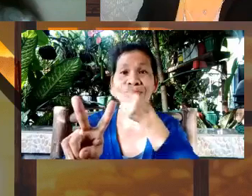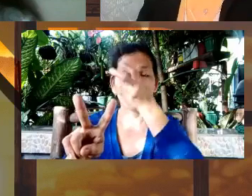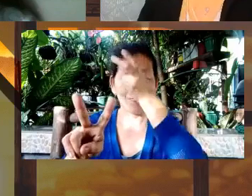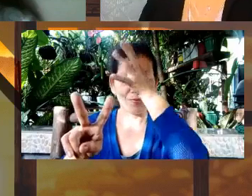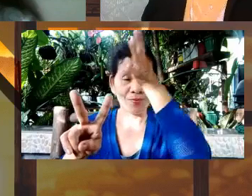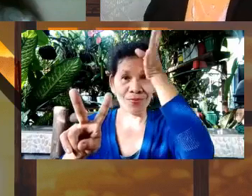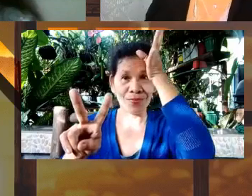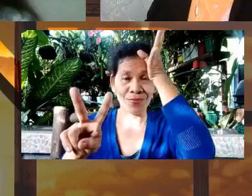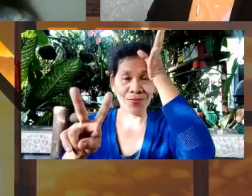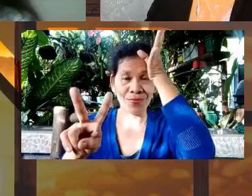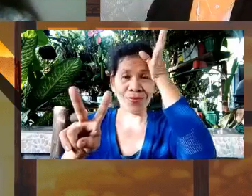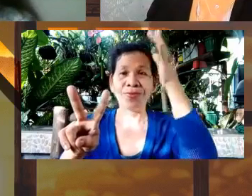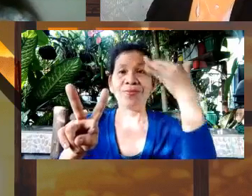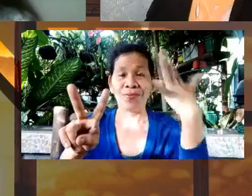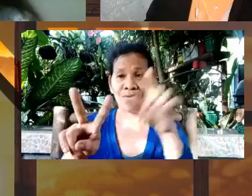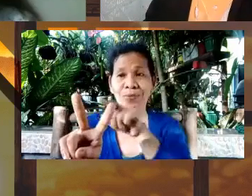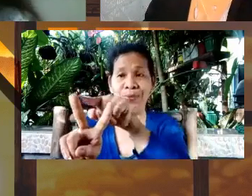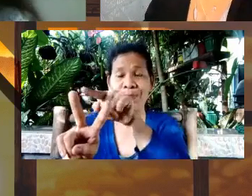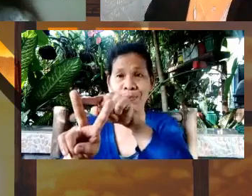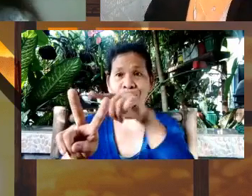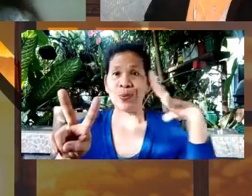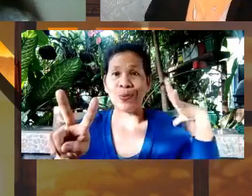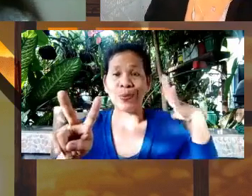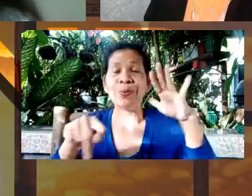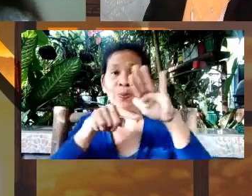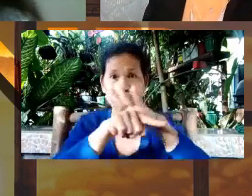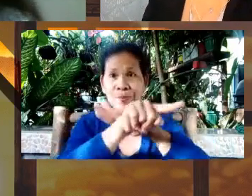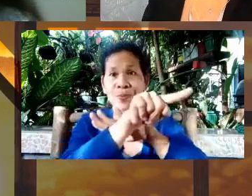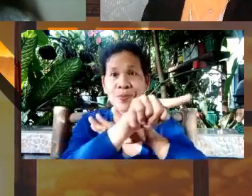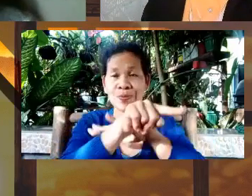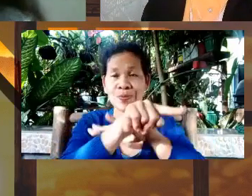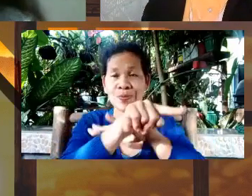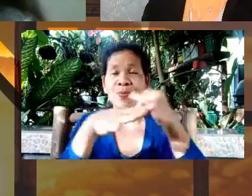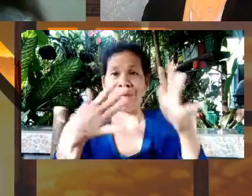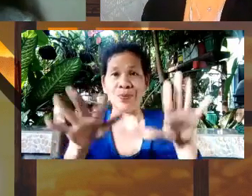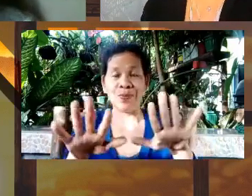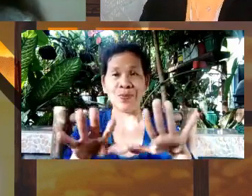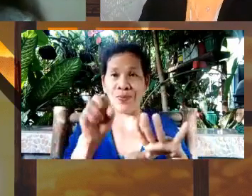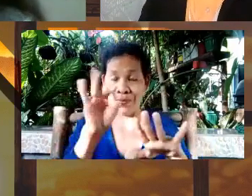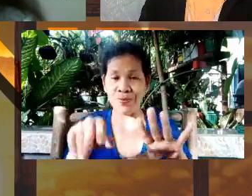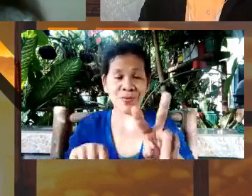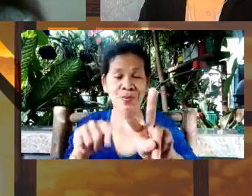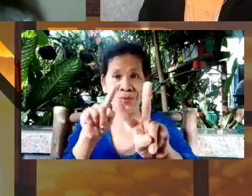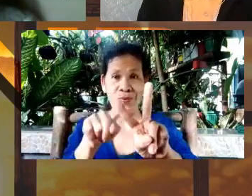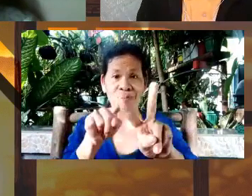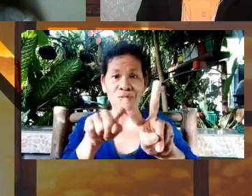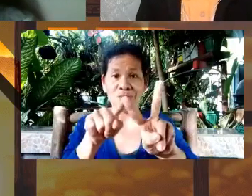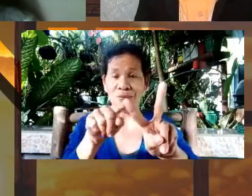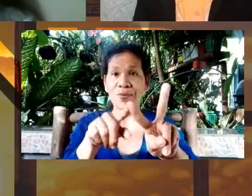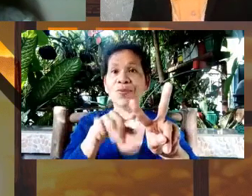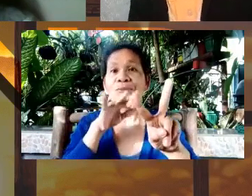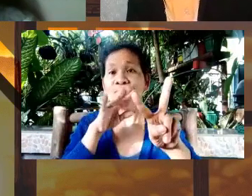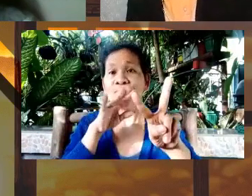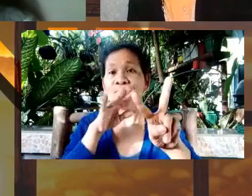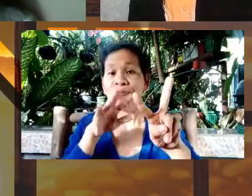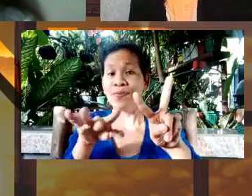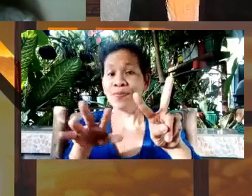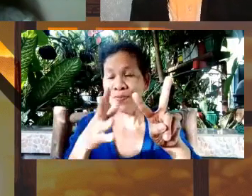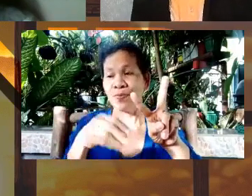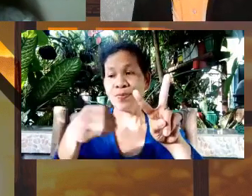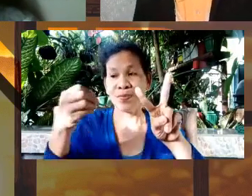pagka na kuha yung dugo noong offering, mga minamahal, mga kapatid